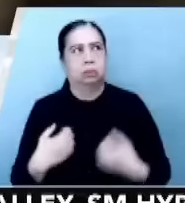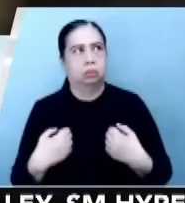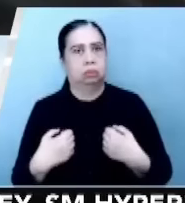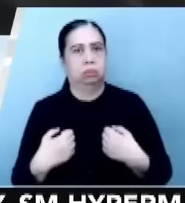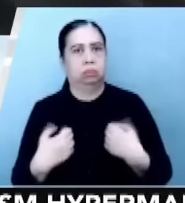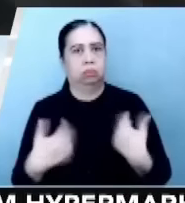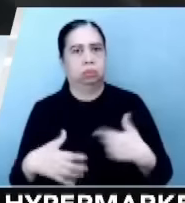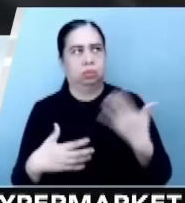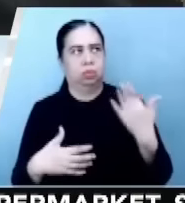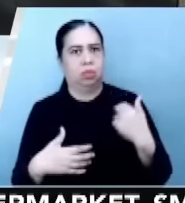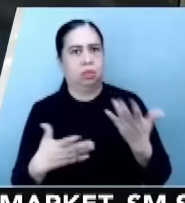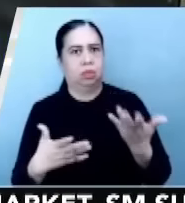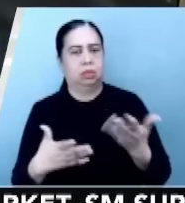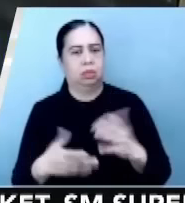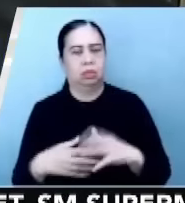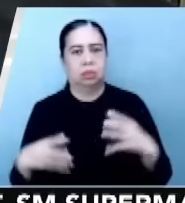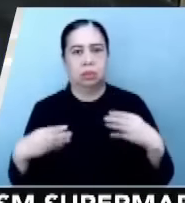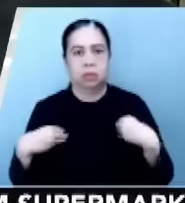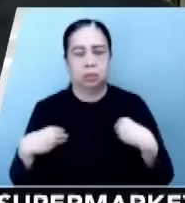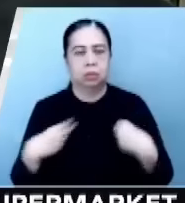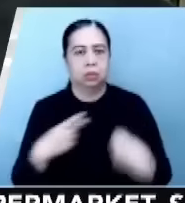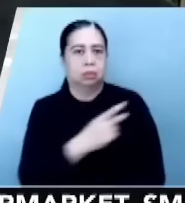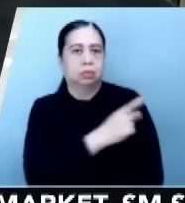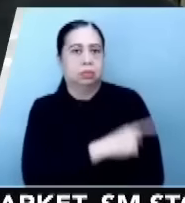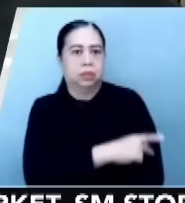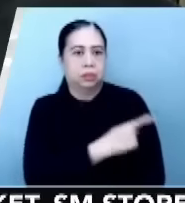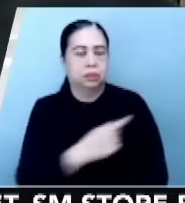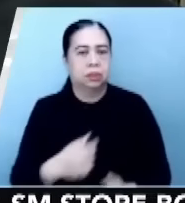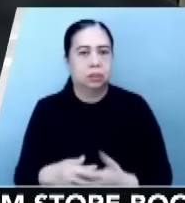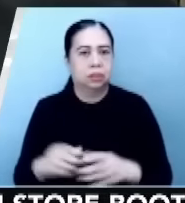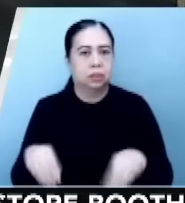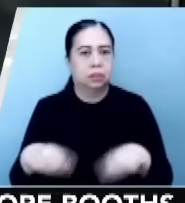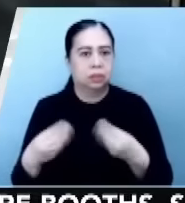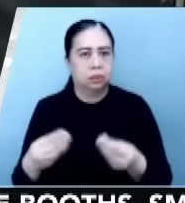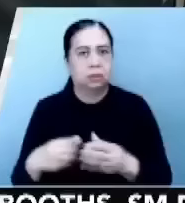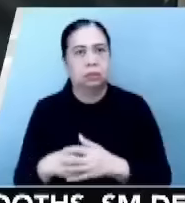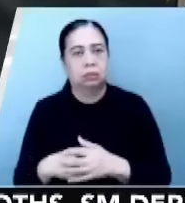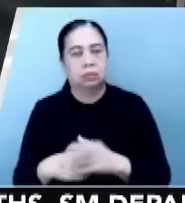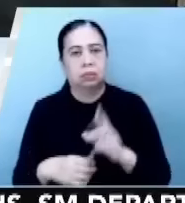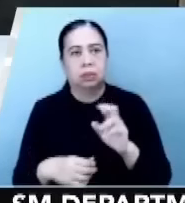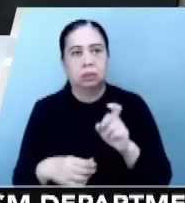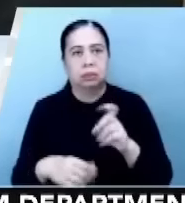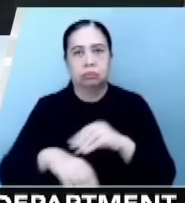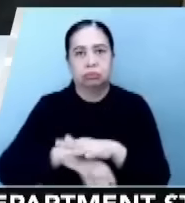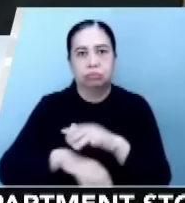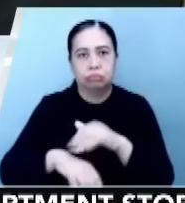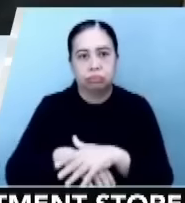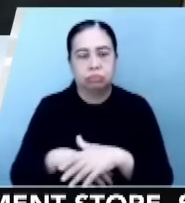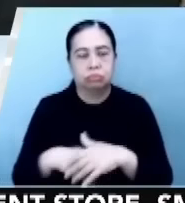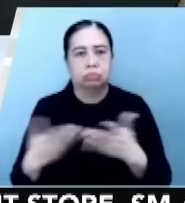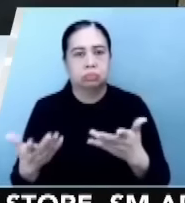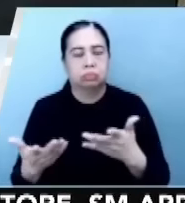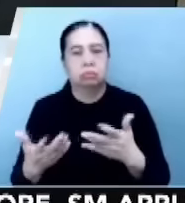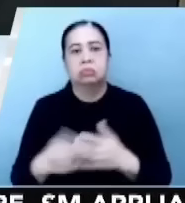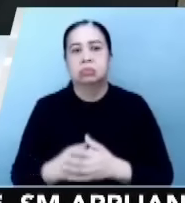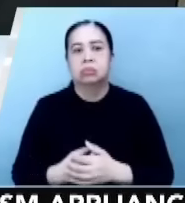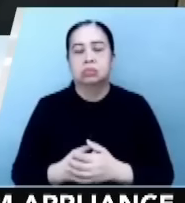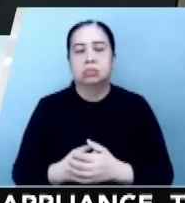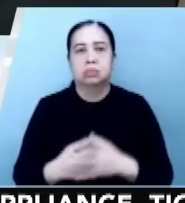ganun. Tumatanggap siya ng mga pasyente, nagbibigay siya ng mga medical advice, tapos nagre-reseta siya